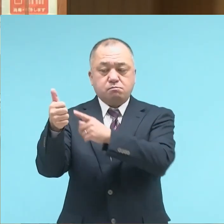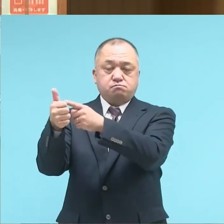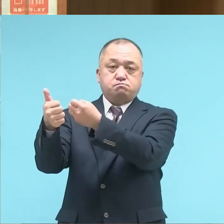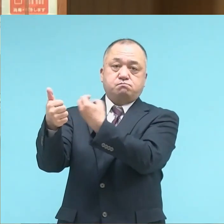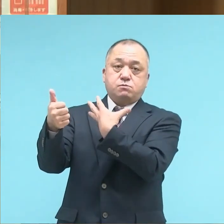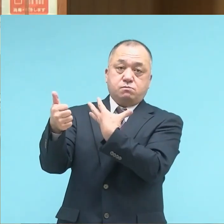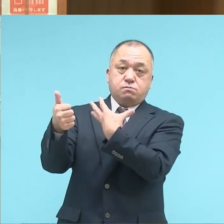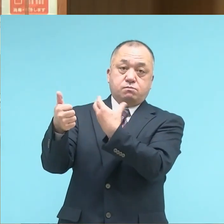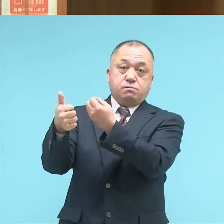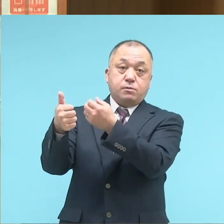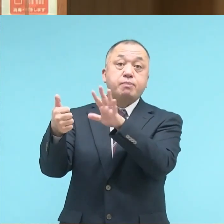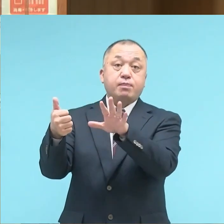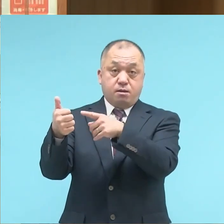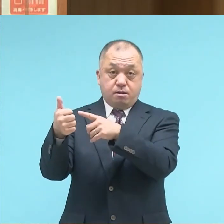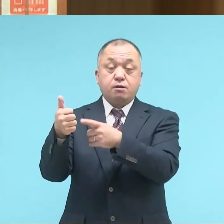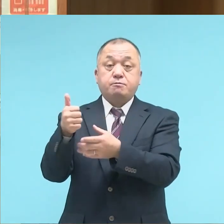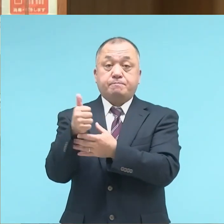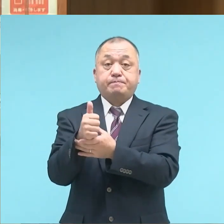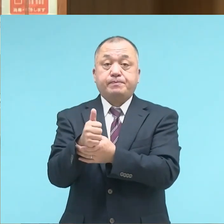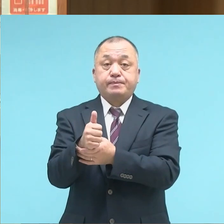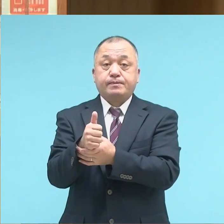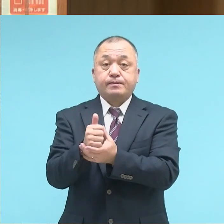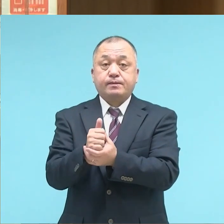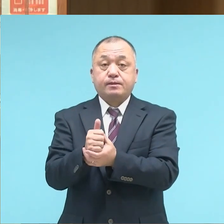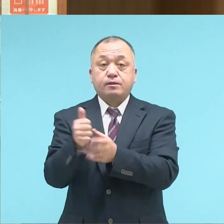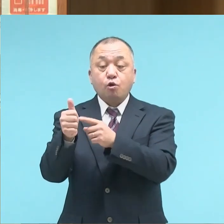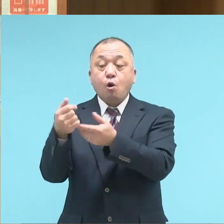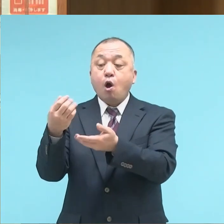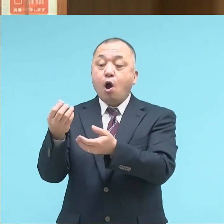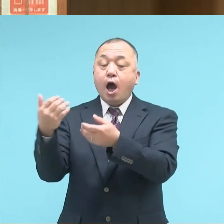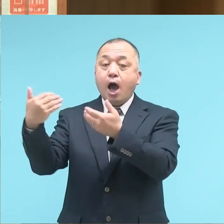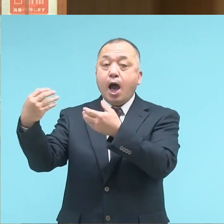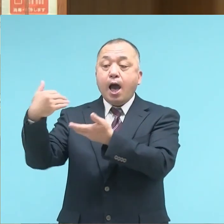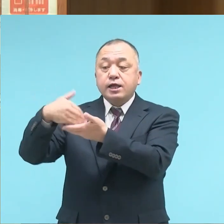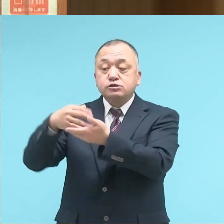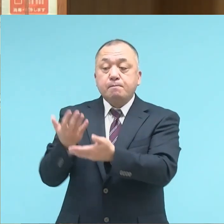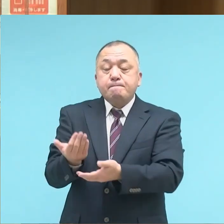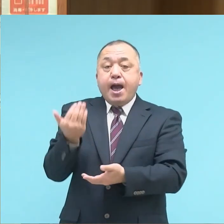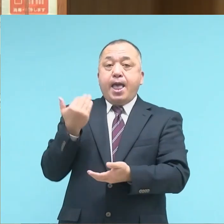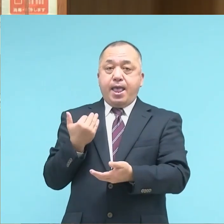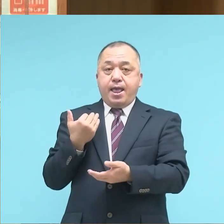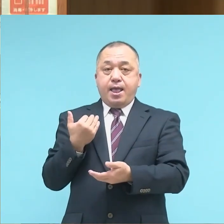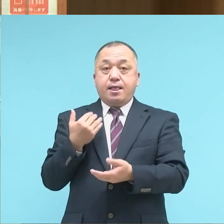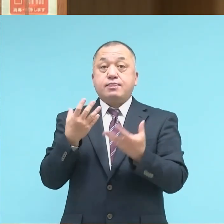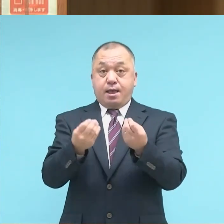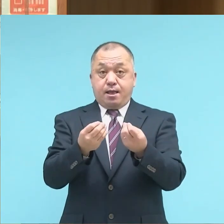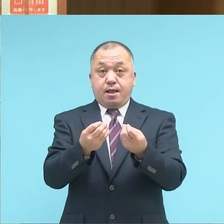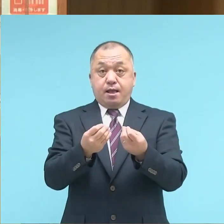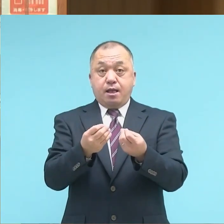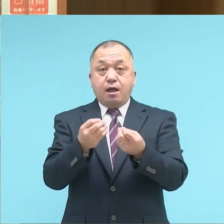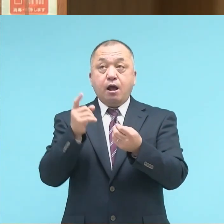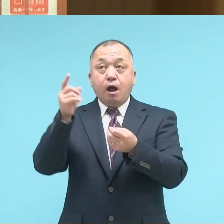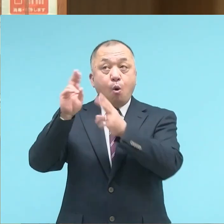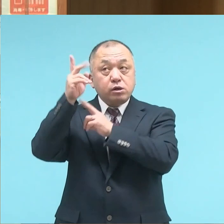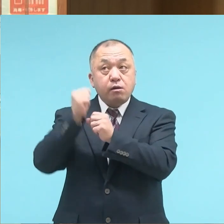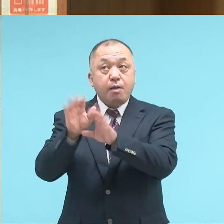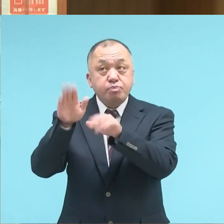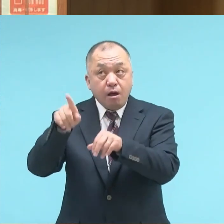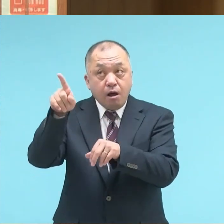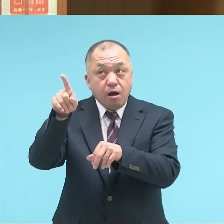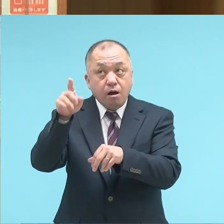よ。で、その前だったんで、その、沖縄とかにそういう事例があったということな